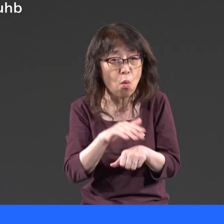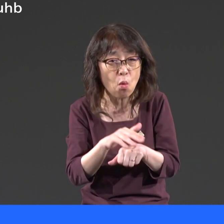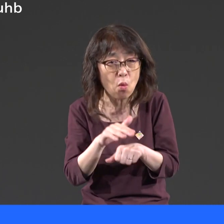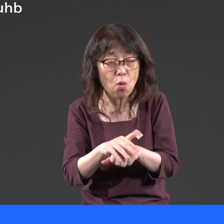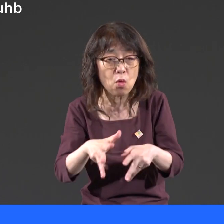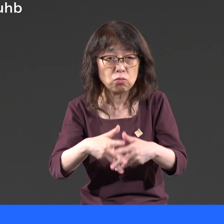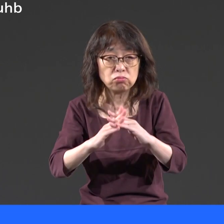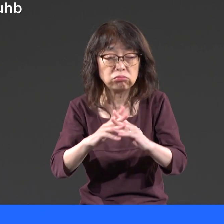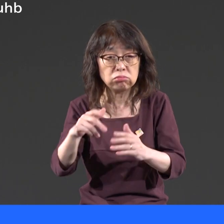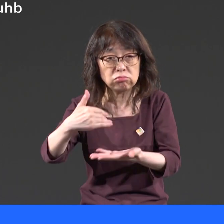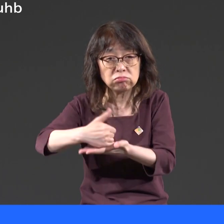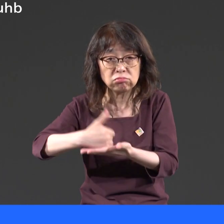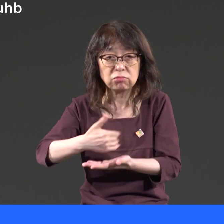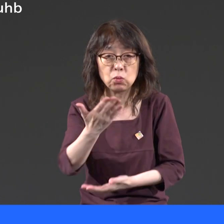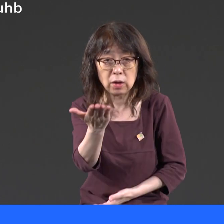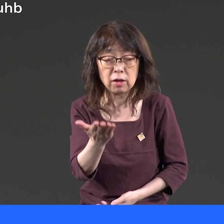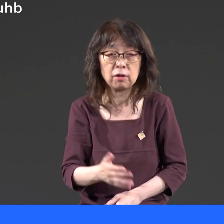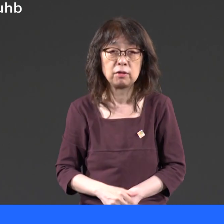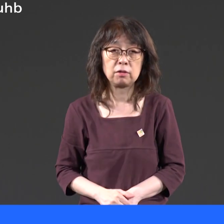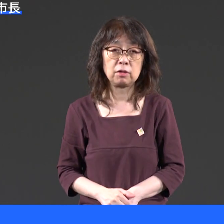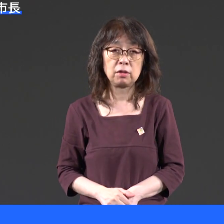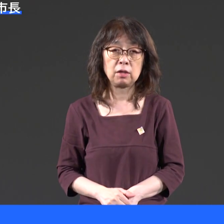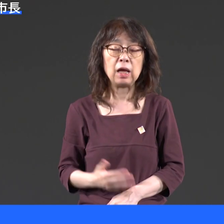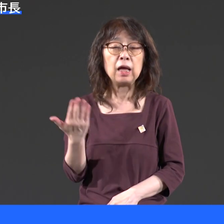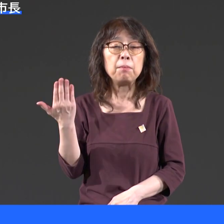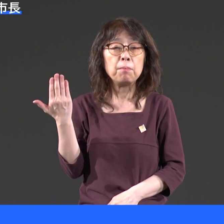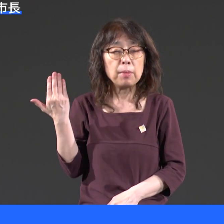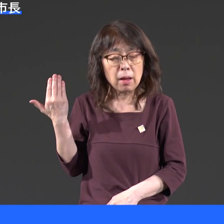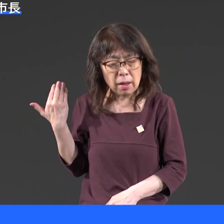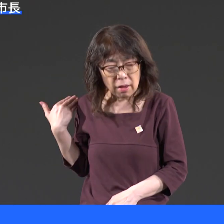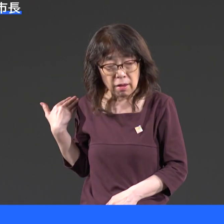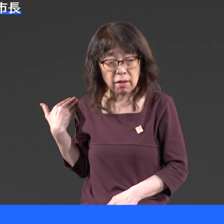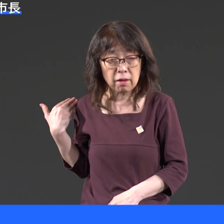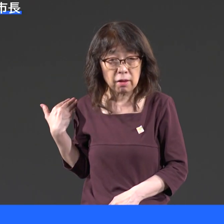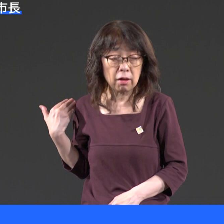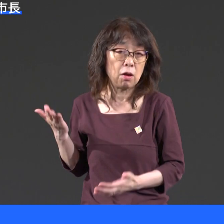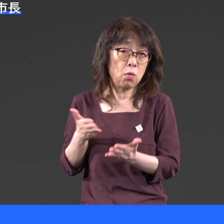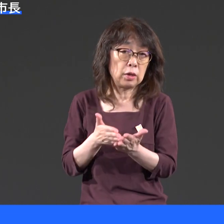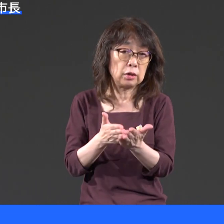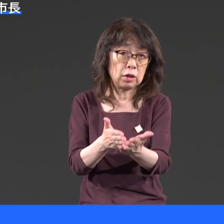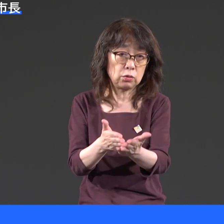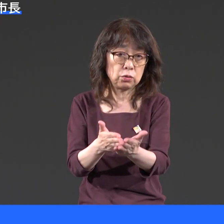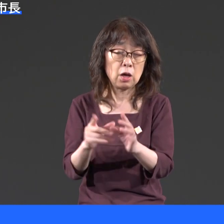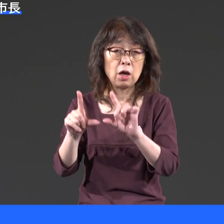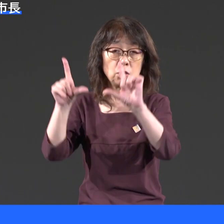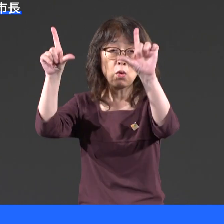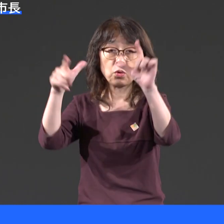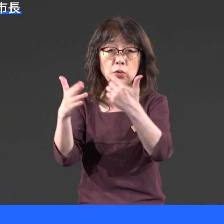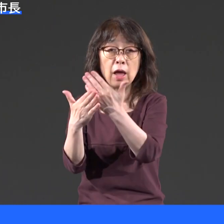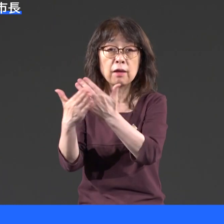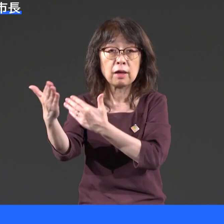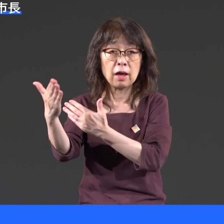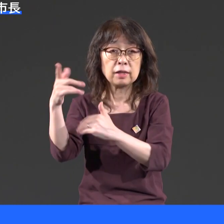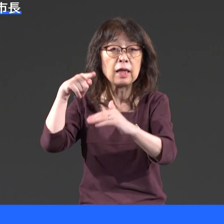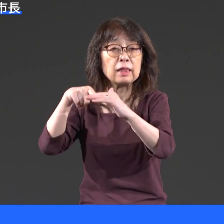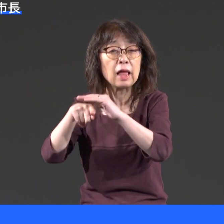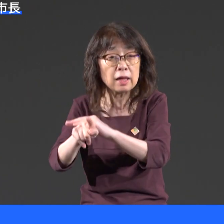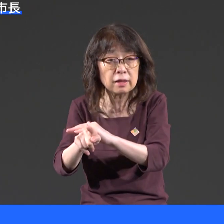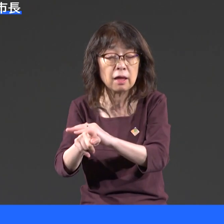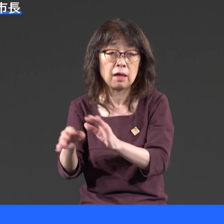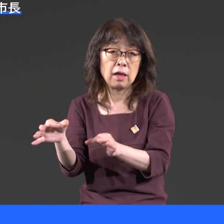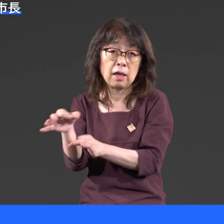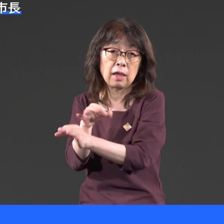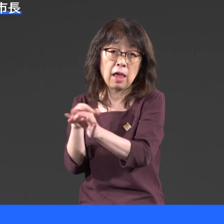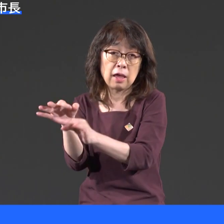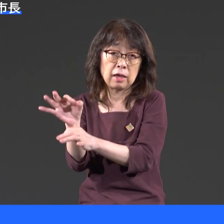か。 はい、あの以前からもお話しているんですけども、東京大会でなぜその経費が